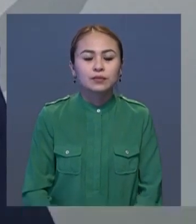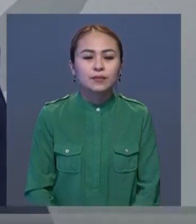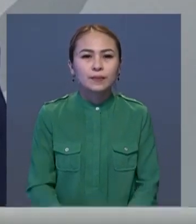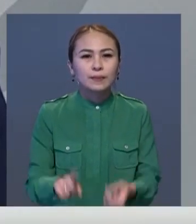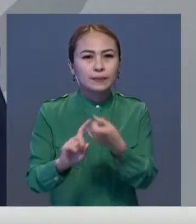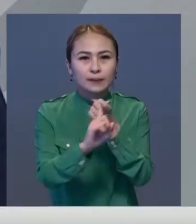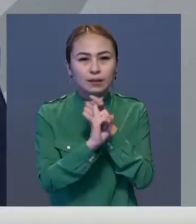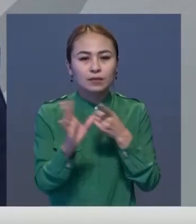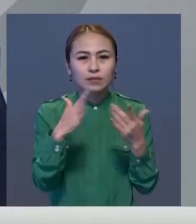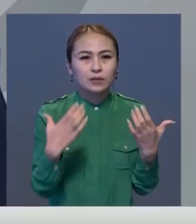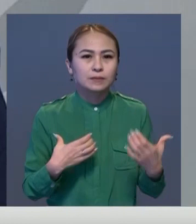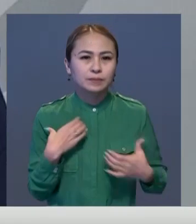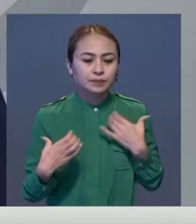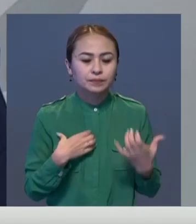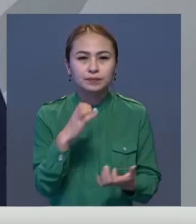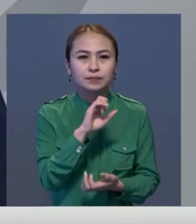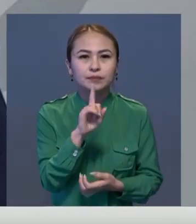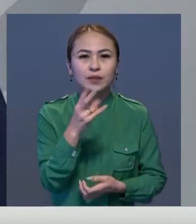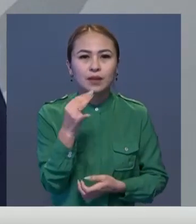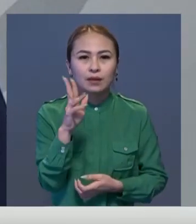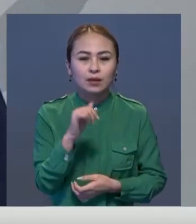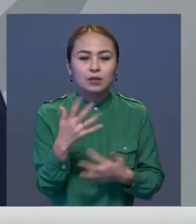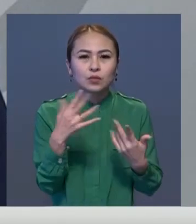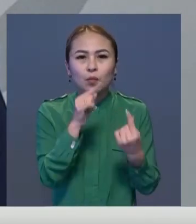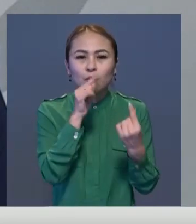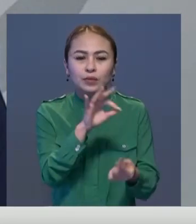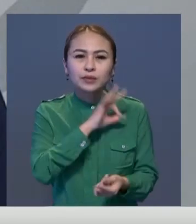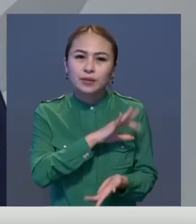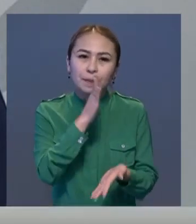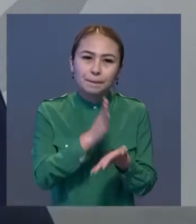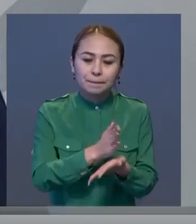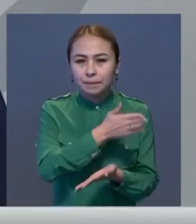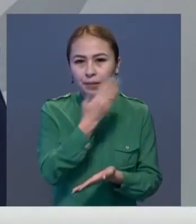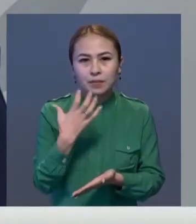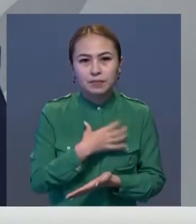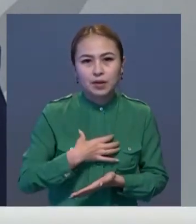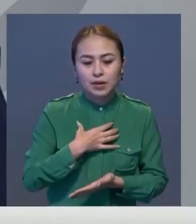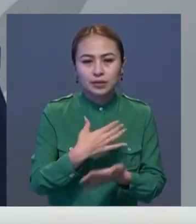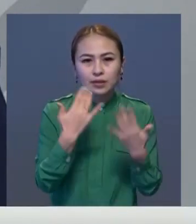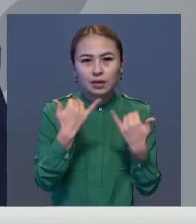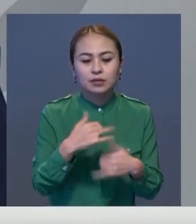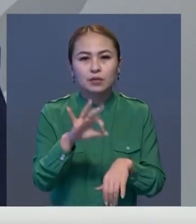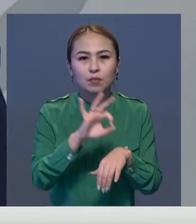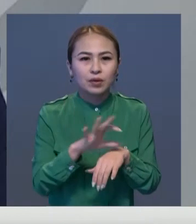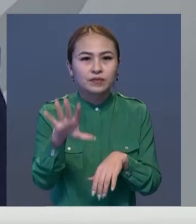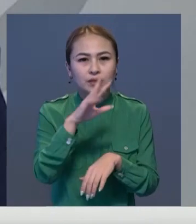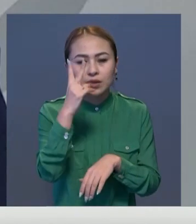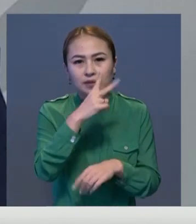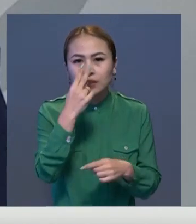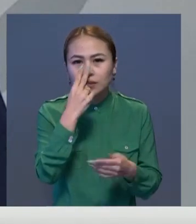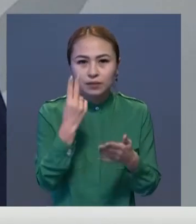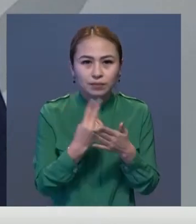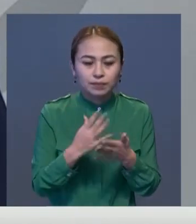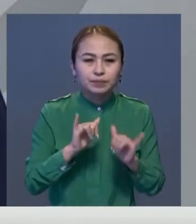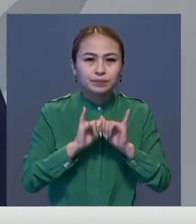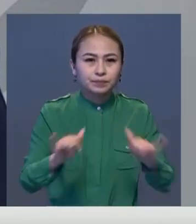Вирустың кей түрі алаңдатады. AstraZeneca-ның жаңа штамдарға қарсы қаншалықты тиімді екенін білу бәрімізге де маңызды. Індеттің кәрі құрлықта анықталғанына қарамастан,